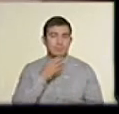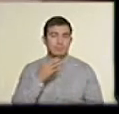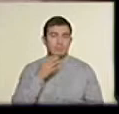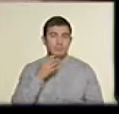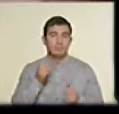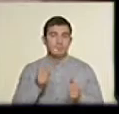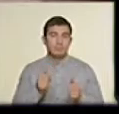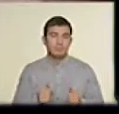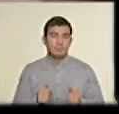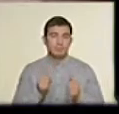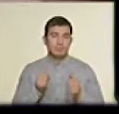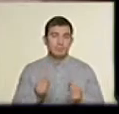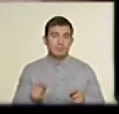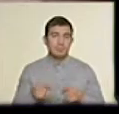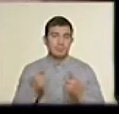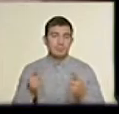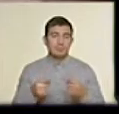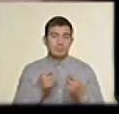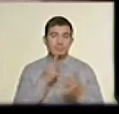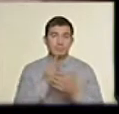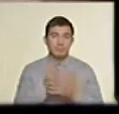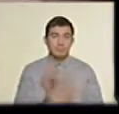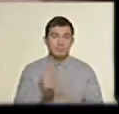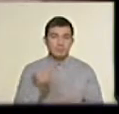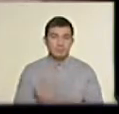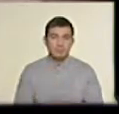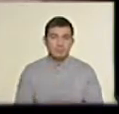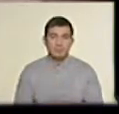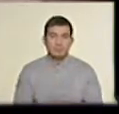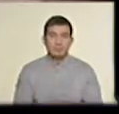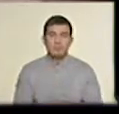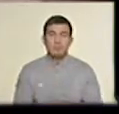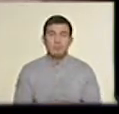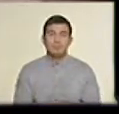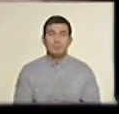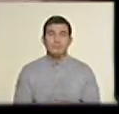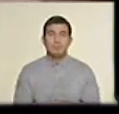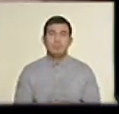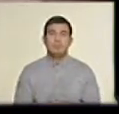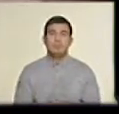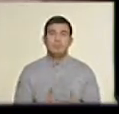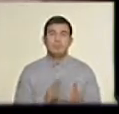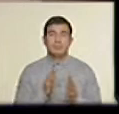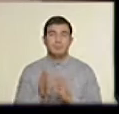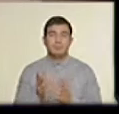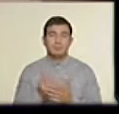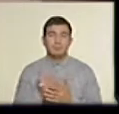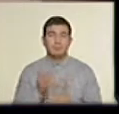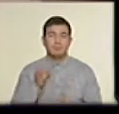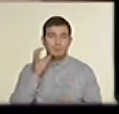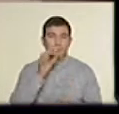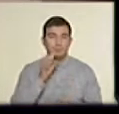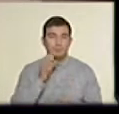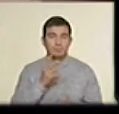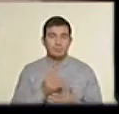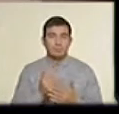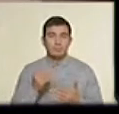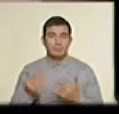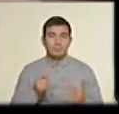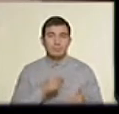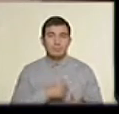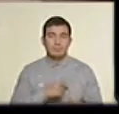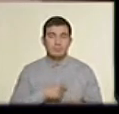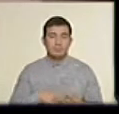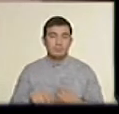sur'atlarda o'sayotganini kuzatishimiz mumkin. Endi esa sizlar bilan O'zbekistondagi rekreatsiya va turizm sohalari